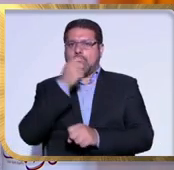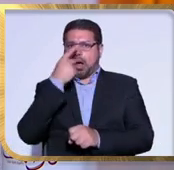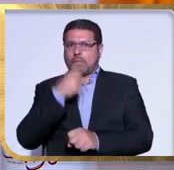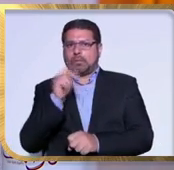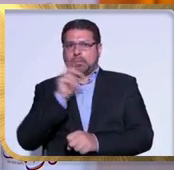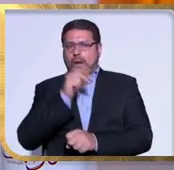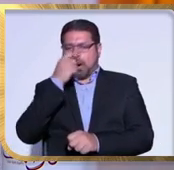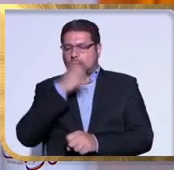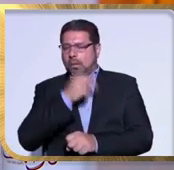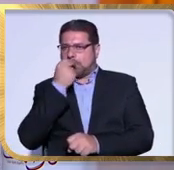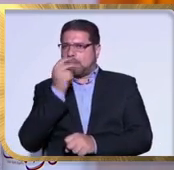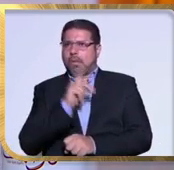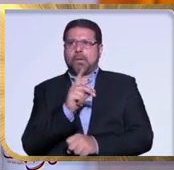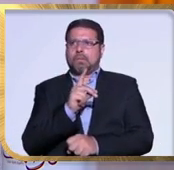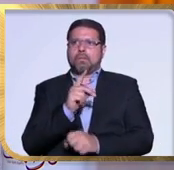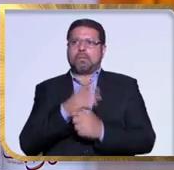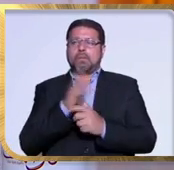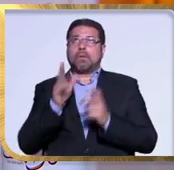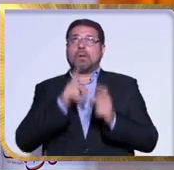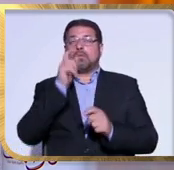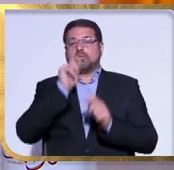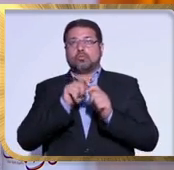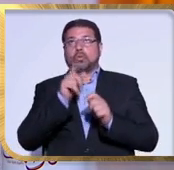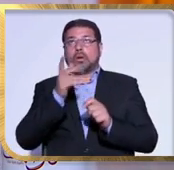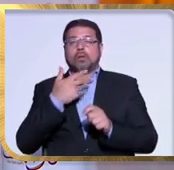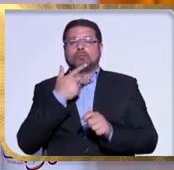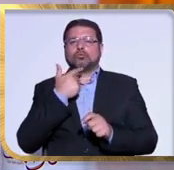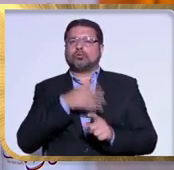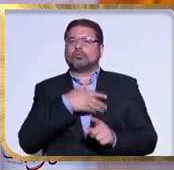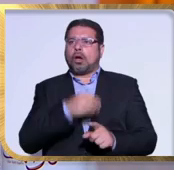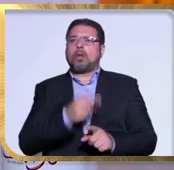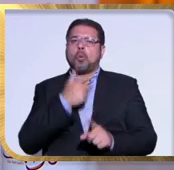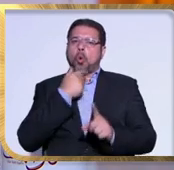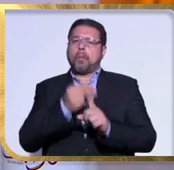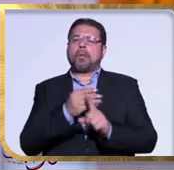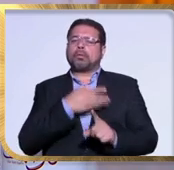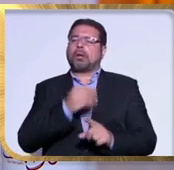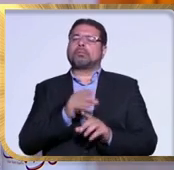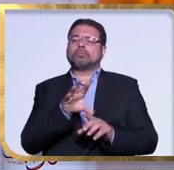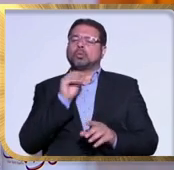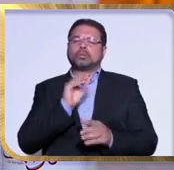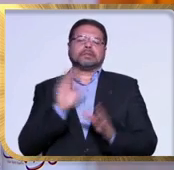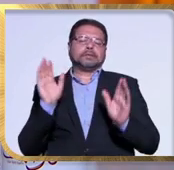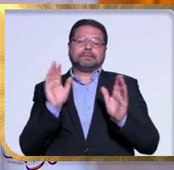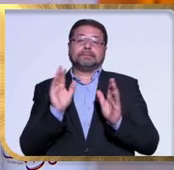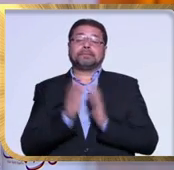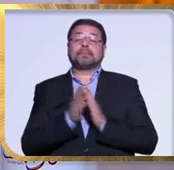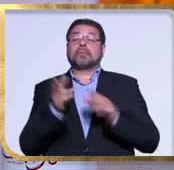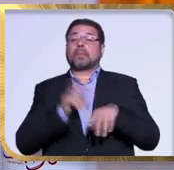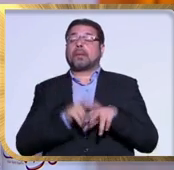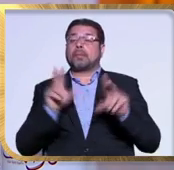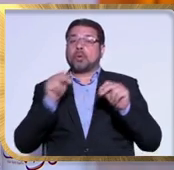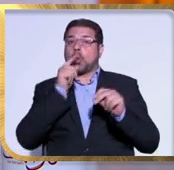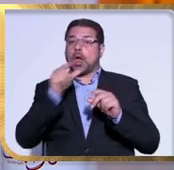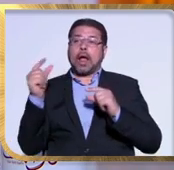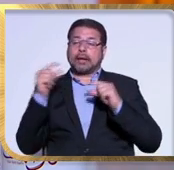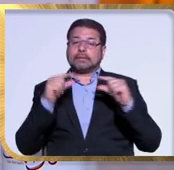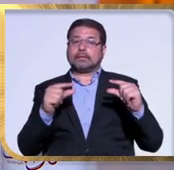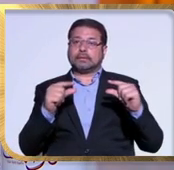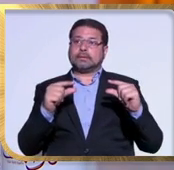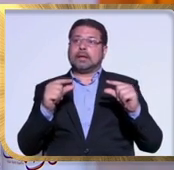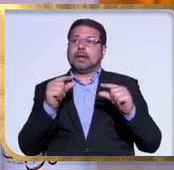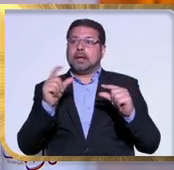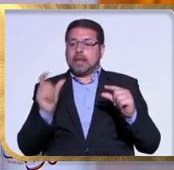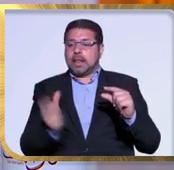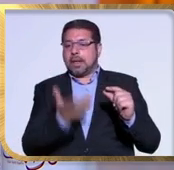ياكل حراما لان الله طيب لا يقبل الا طيبا وكما هو وارد في الحديث النبي